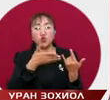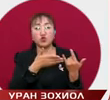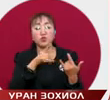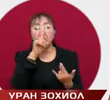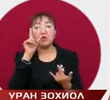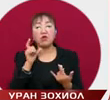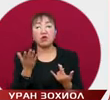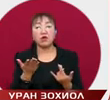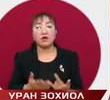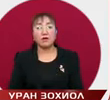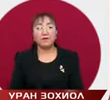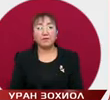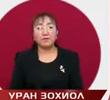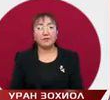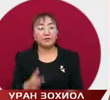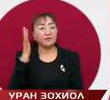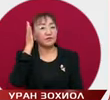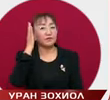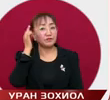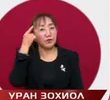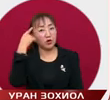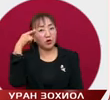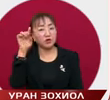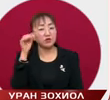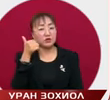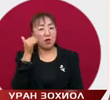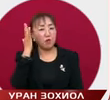зохиолоосоо эргэцүүлэн сайн бодороо.